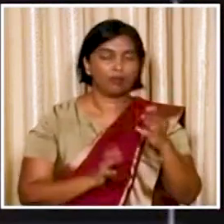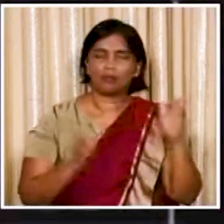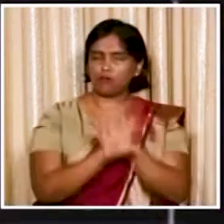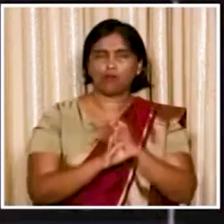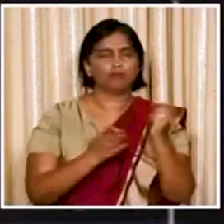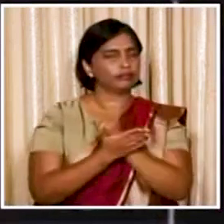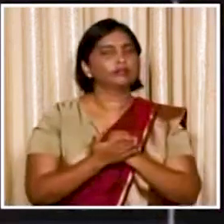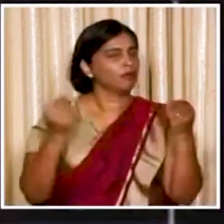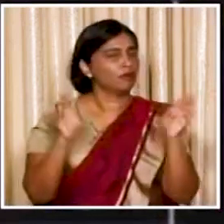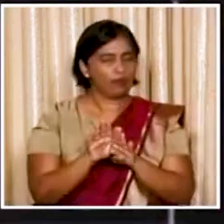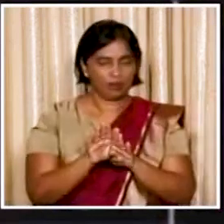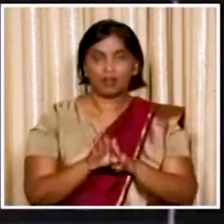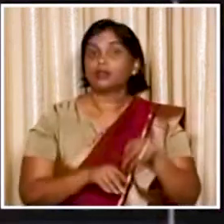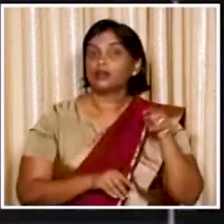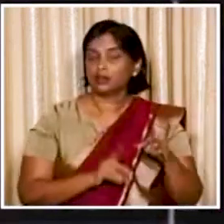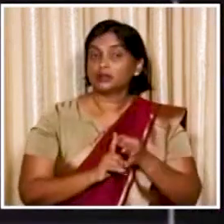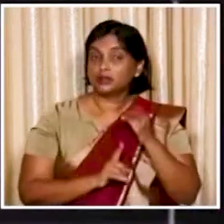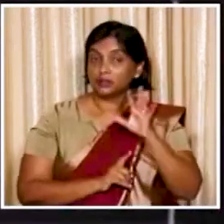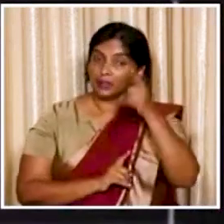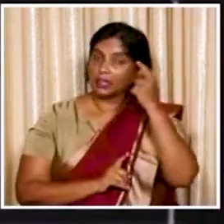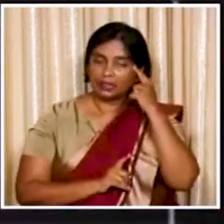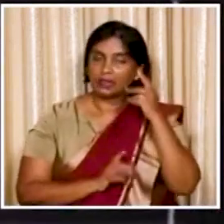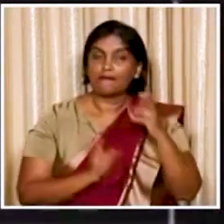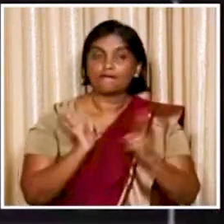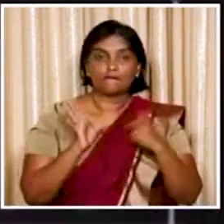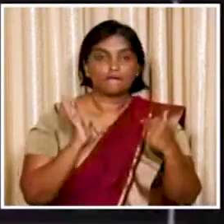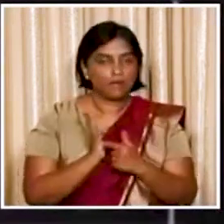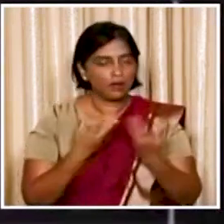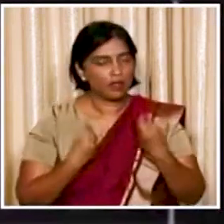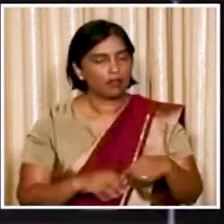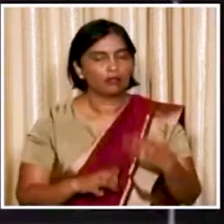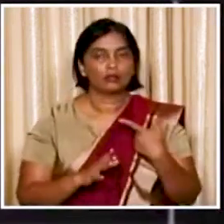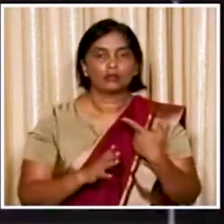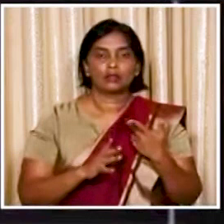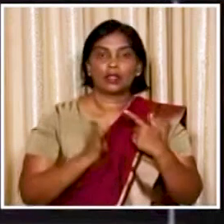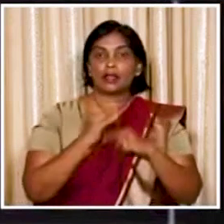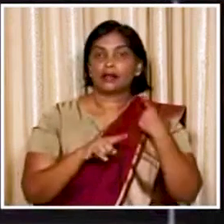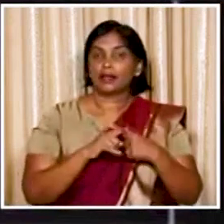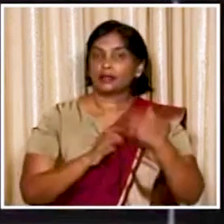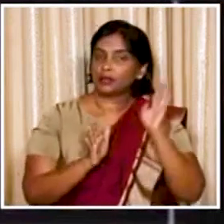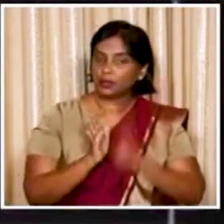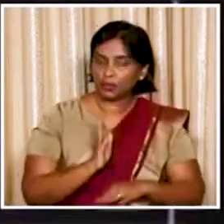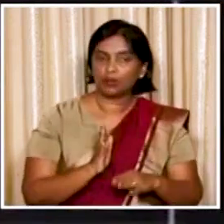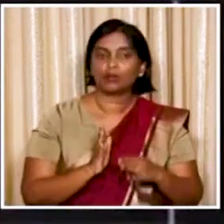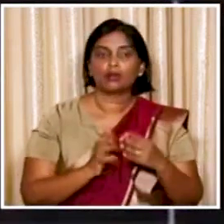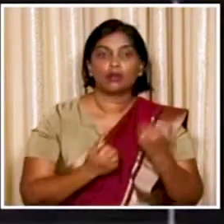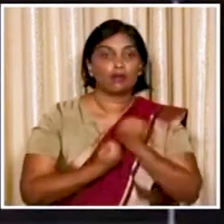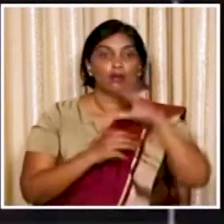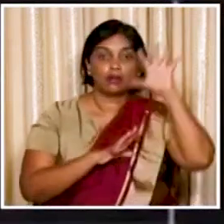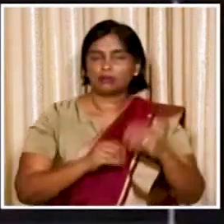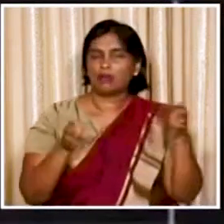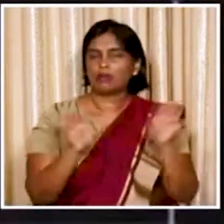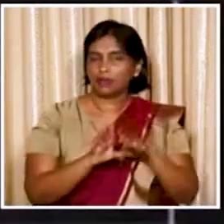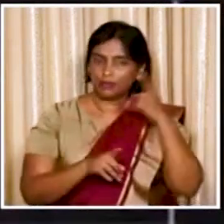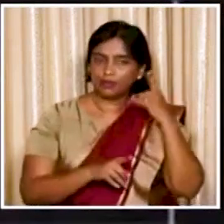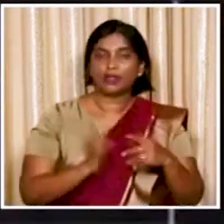සම්පූර්ණයෙන්ම වැහුවා, ලොක්ඩවුන් කළා. ඒ සභාපති හිතා වැට් එක අපිට නැති වුණා, එක්සයිස් ඩියුටි එක නැති වුණා, වාහන ගෙන්වීම නැති වෙච්ච